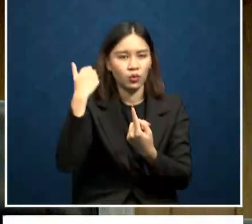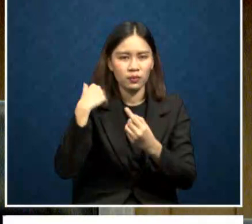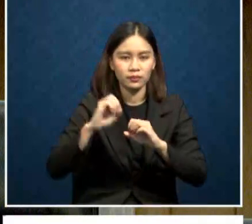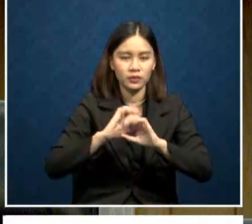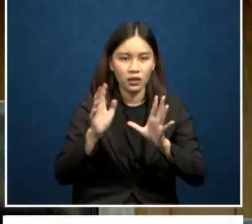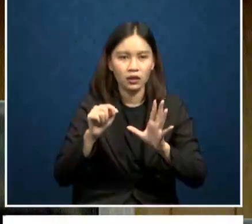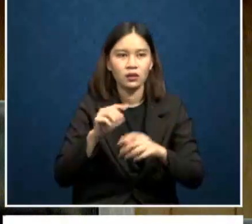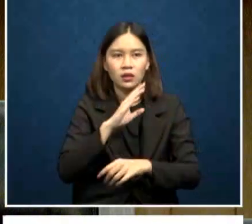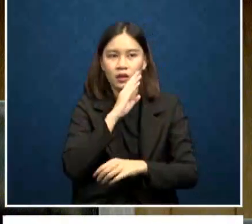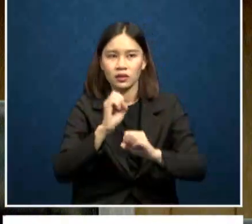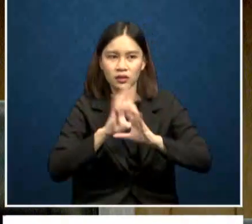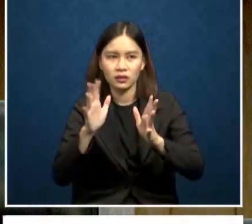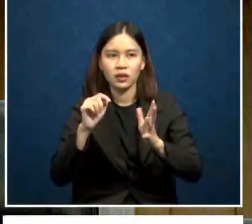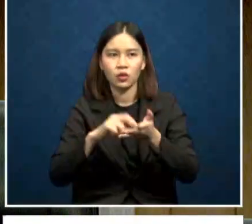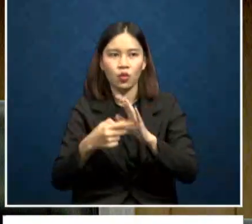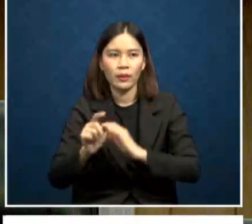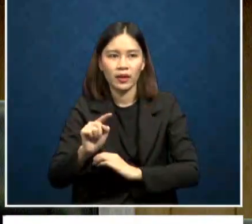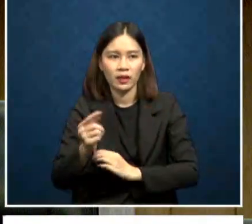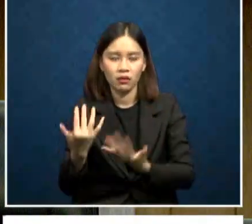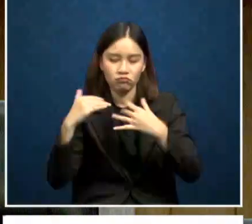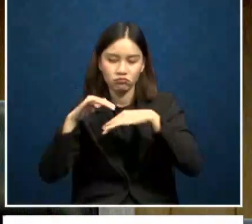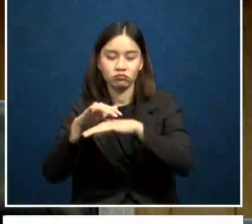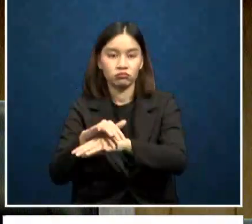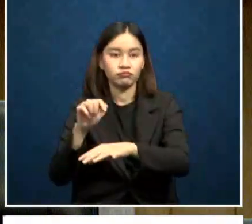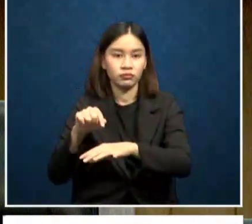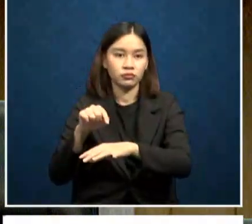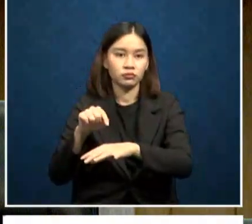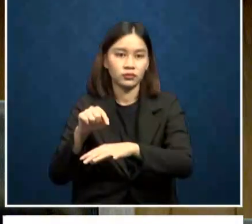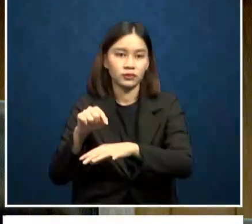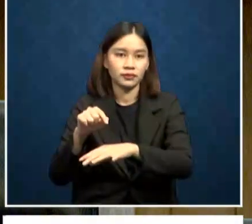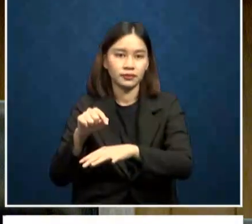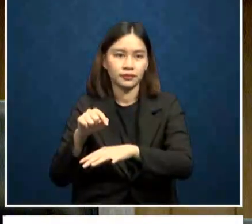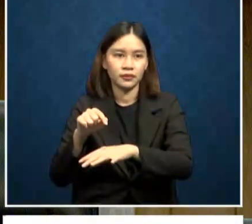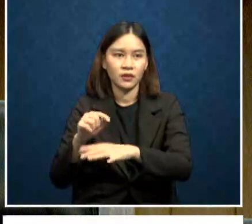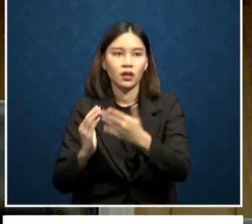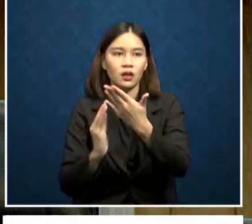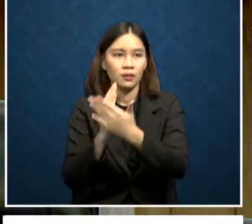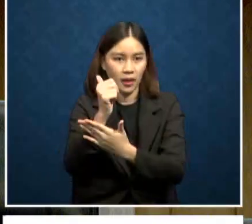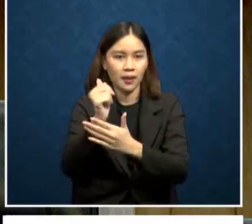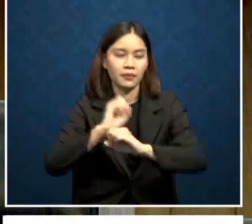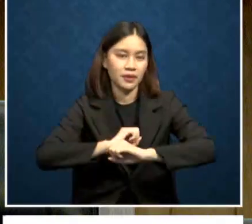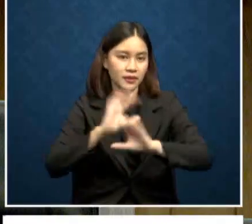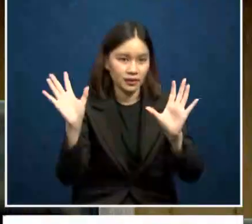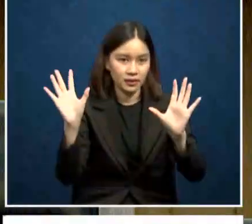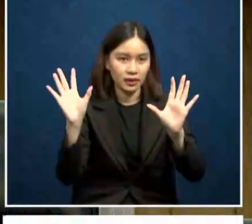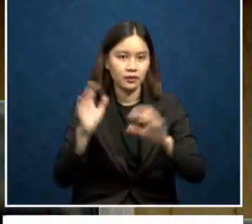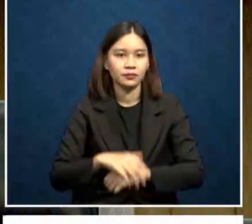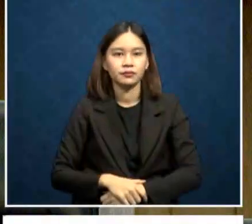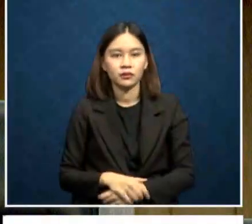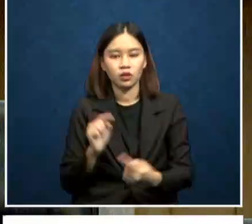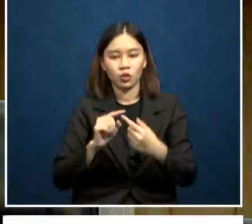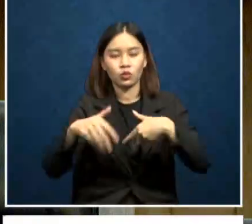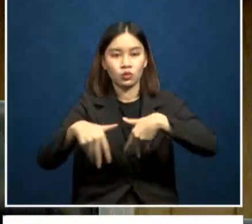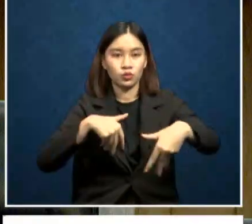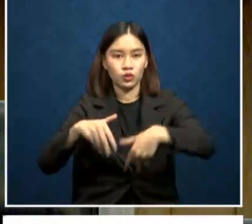ในรูปธรรมก็คือมันคือการมีส่วนร่วมจนกระทั่งเกิดความสำเร็จที่เป็นรูปธรรมความสำเร็จอย่างชัดเจนในชุม